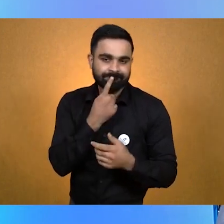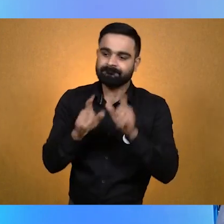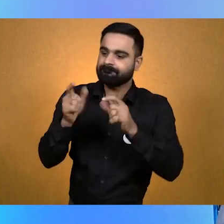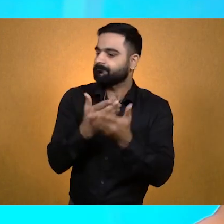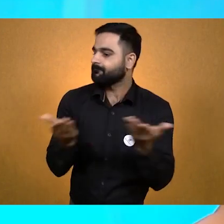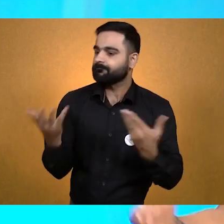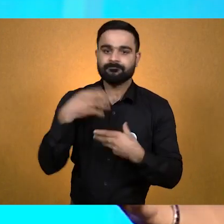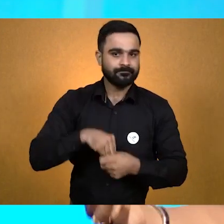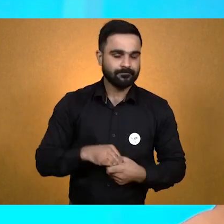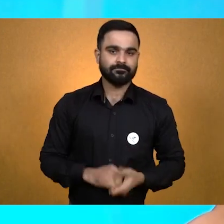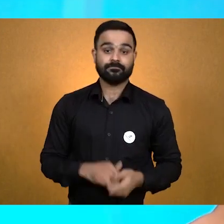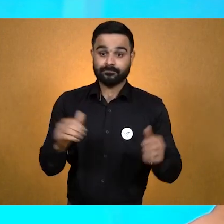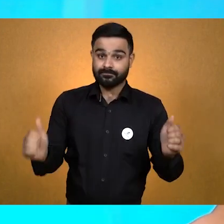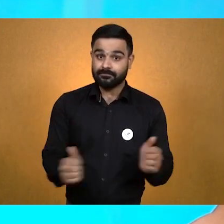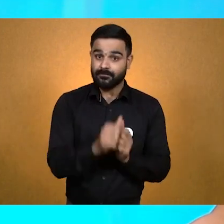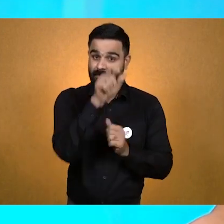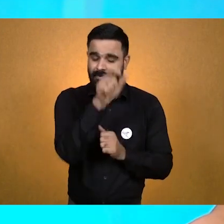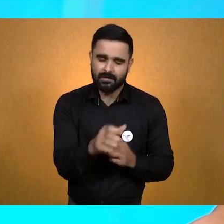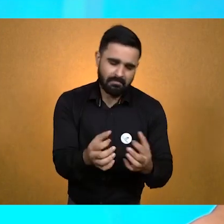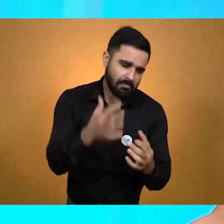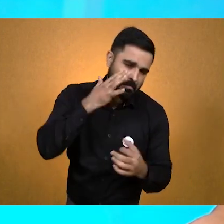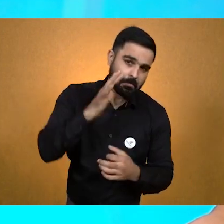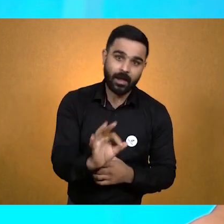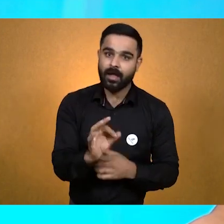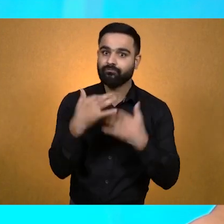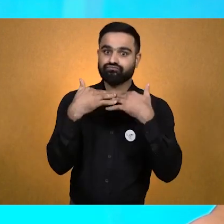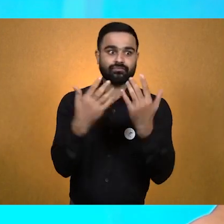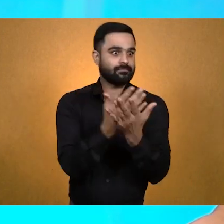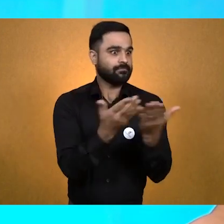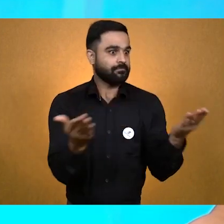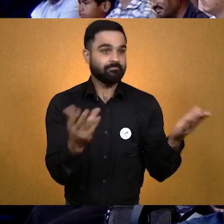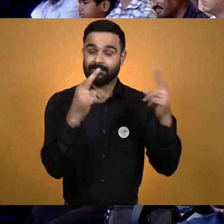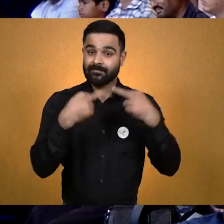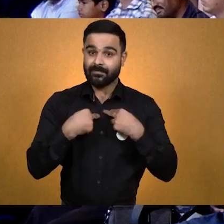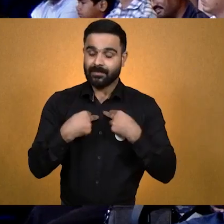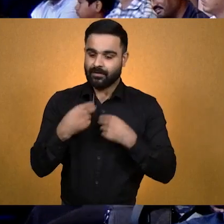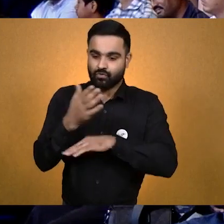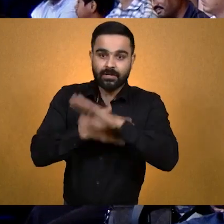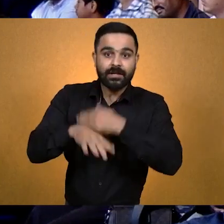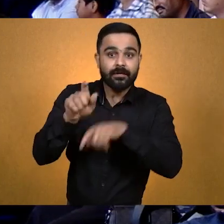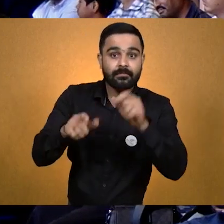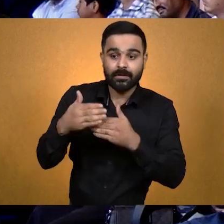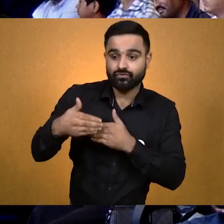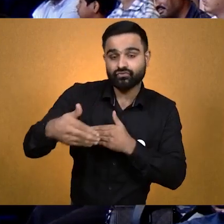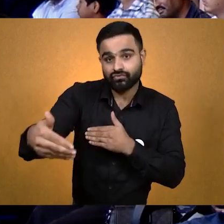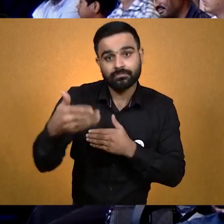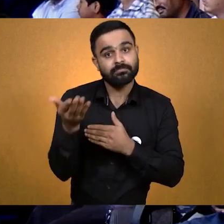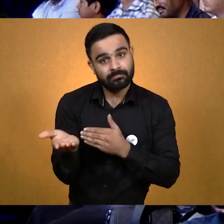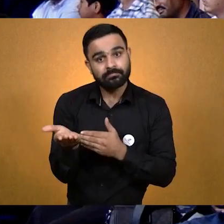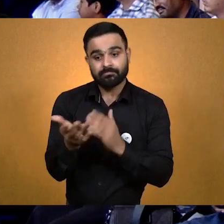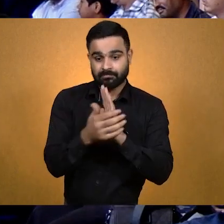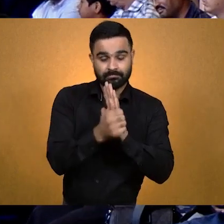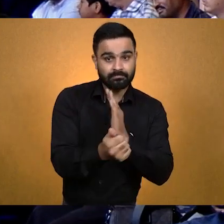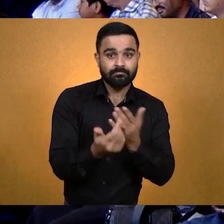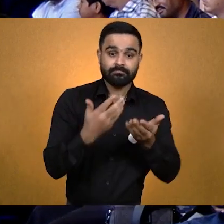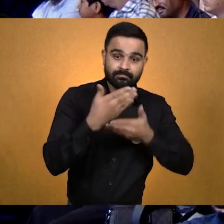persons. साथ ही हमारे साथ आज बहुत खास ऑडियंस भी है जिनमें उभरते हुए दिव्यांग खिलाड़ी, उनके प्रशिक्षक